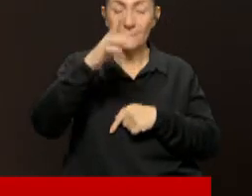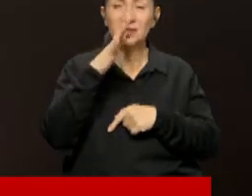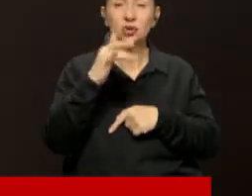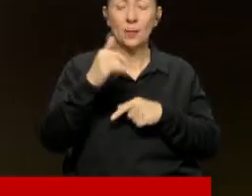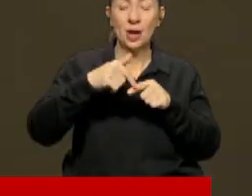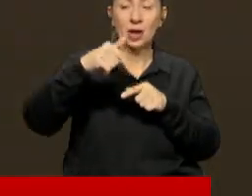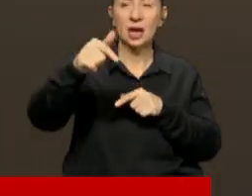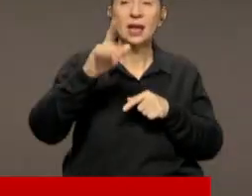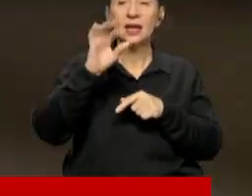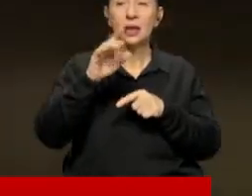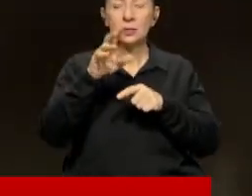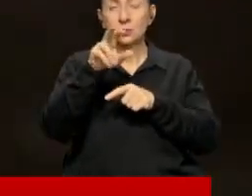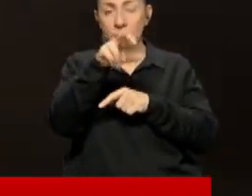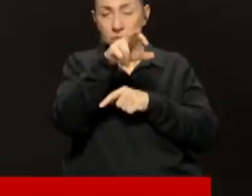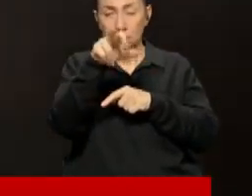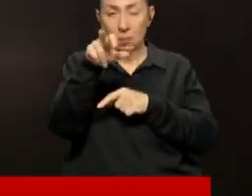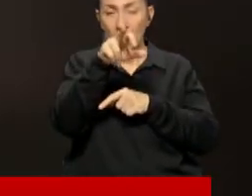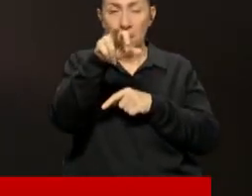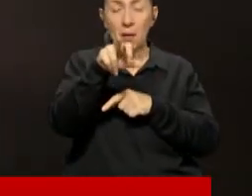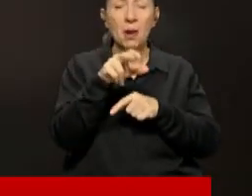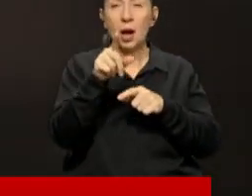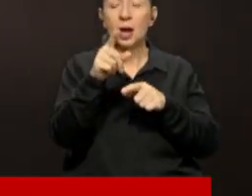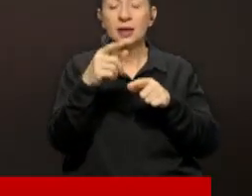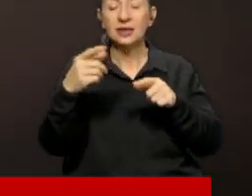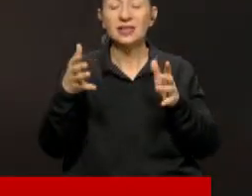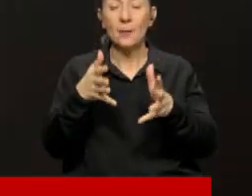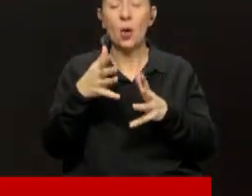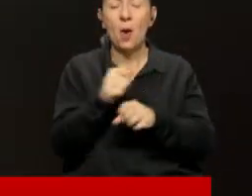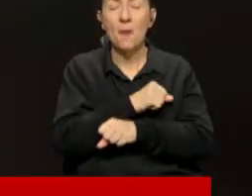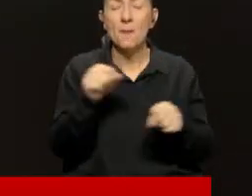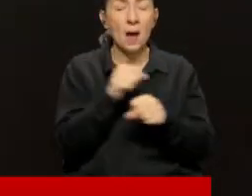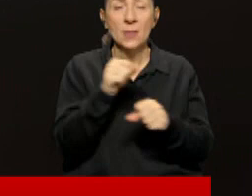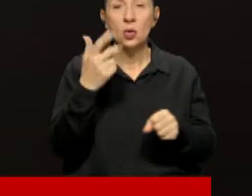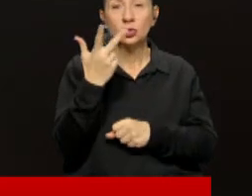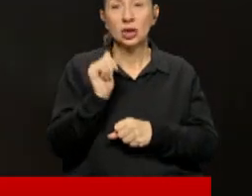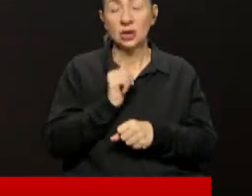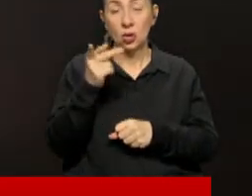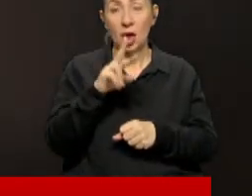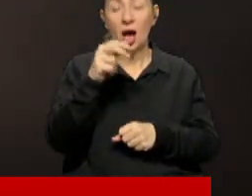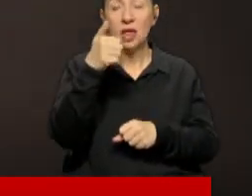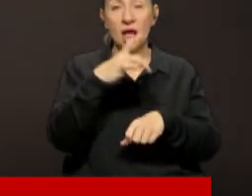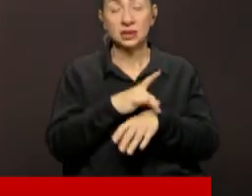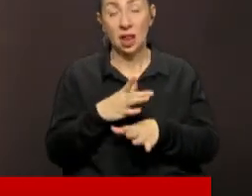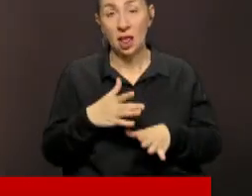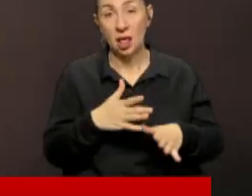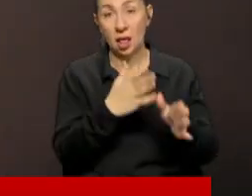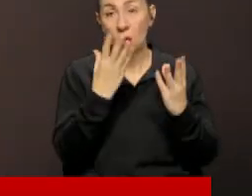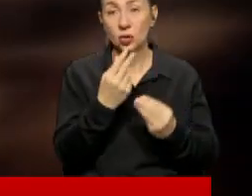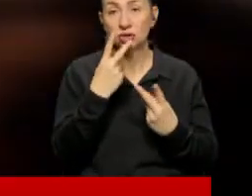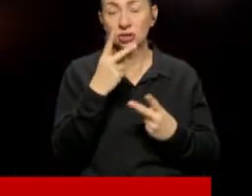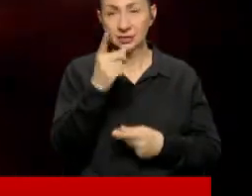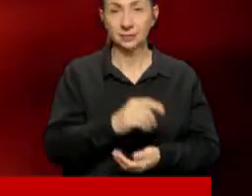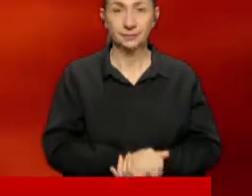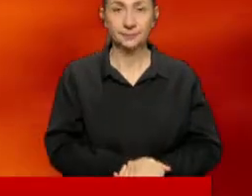üs kamikaze dronlarla vuruldu. Yakıt deposunun infilak ettiği üste 3 askerin öldüğü, 6'sının da yaralandığı